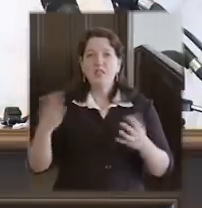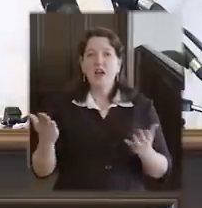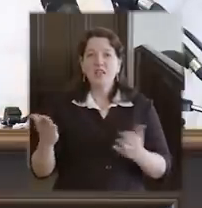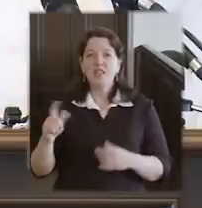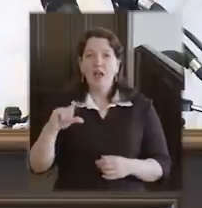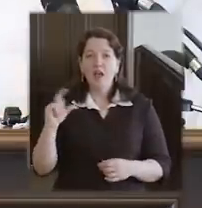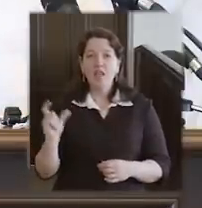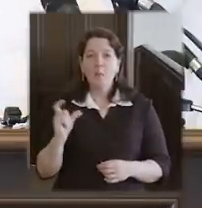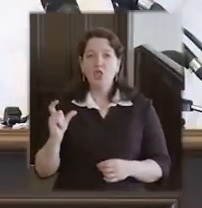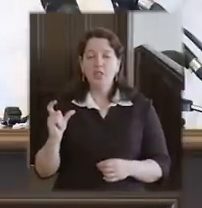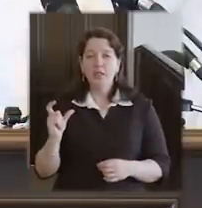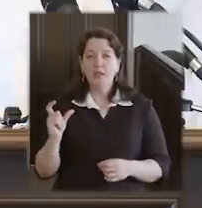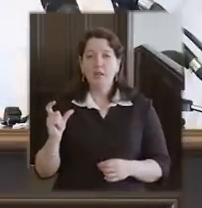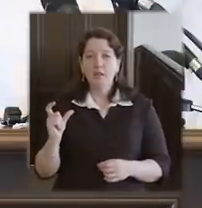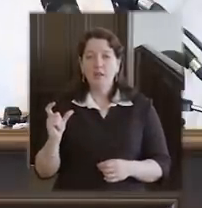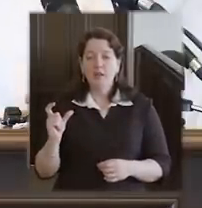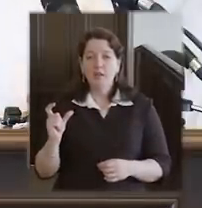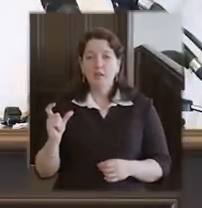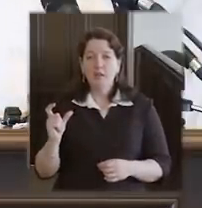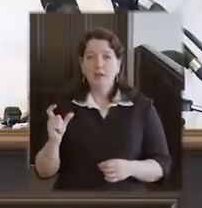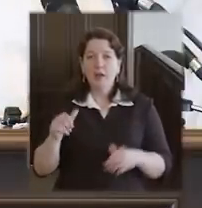такие-то экономические